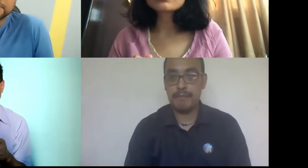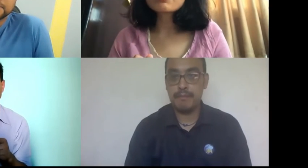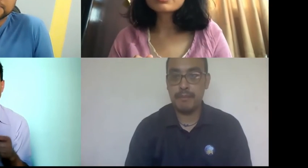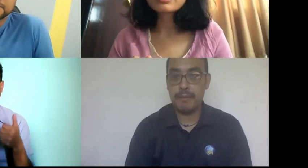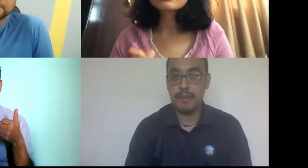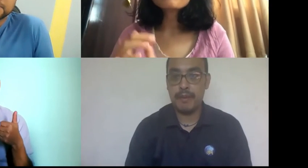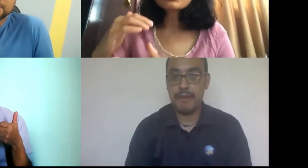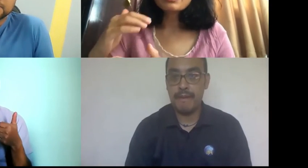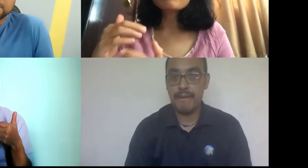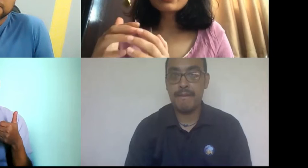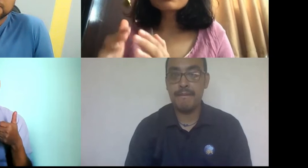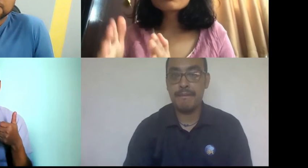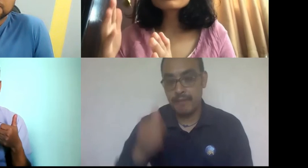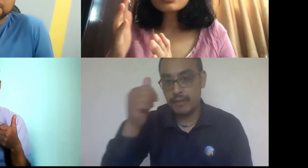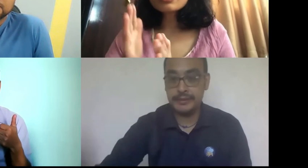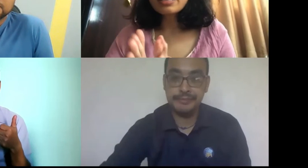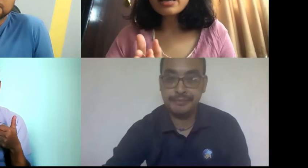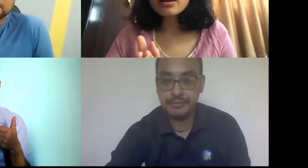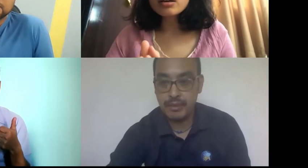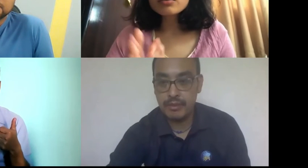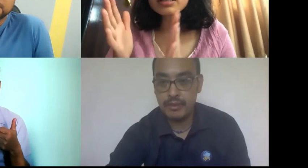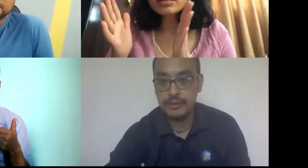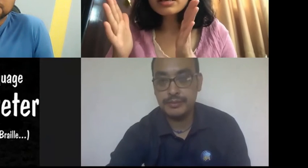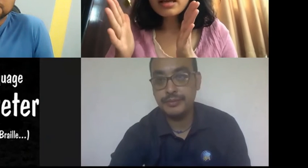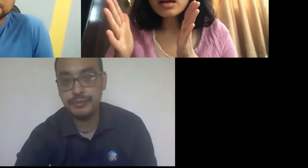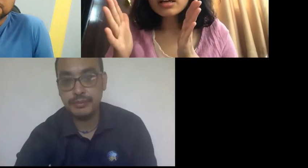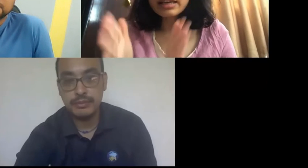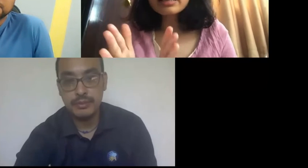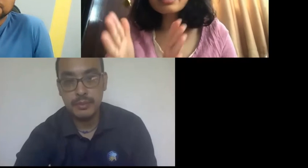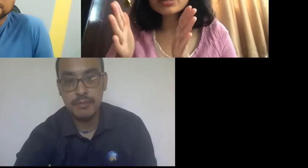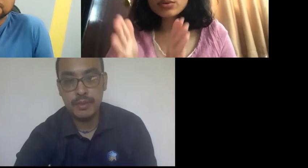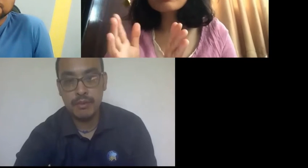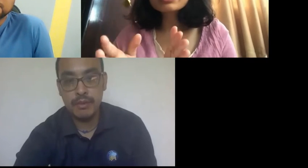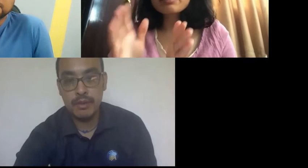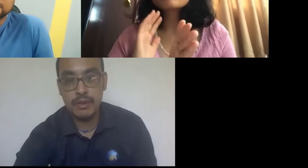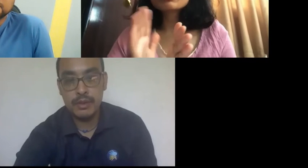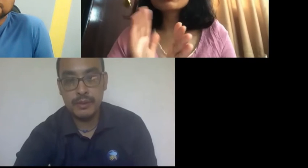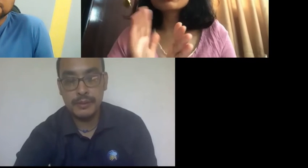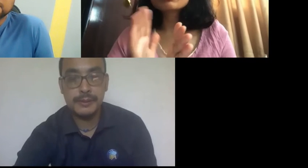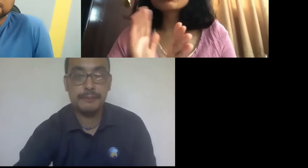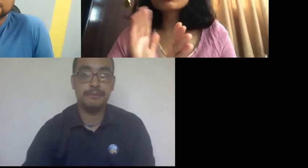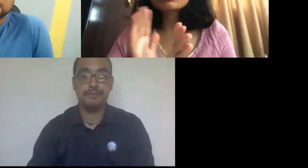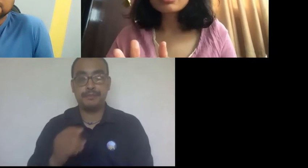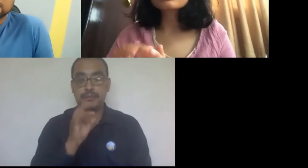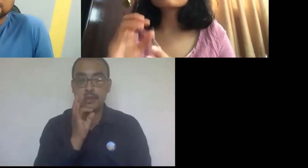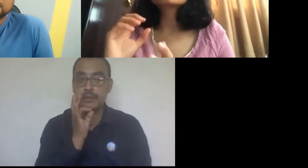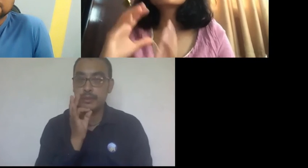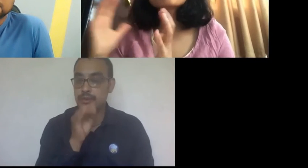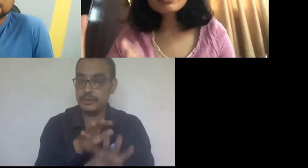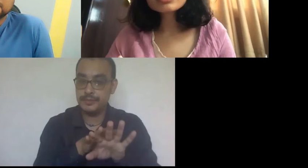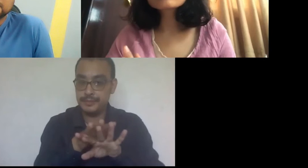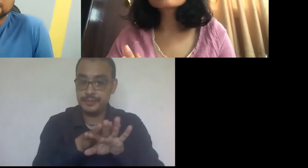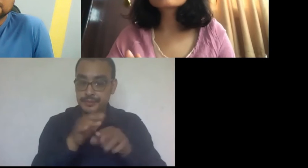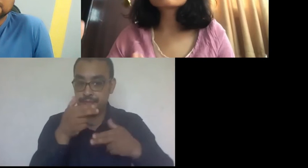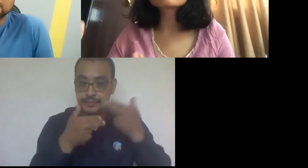कस्तो हुन्छ भन्दाखेरि हामीले अब सपोज हुन्छ नि धेरै हामीले सोसियल मिडियामा भनौँ न फेसबुकै हामीले धेरै चलाइरहेको छ अथवा